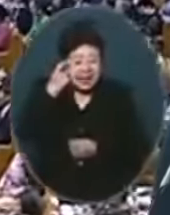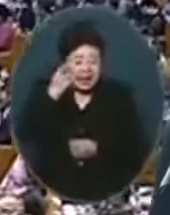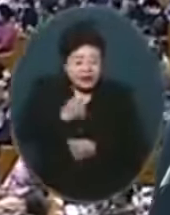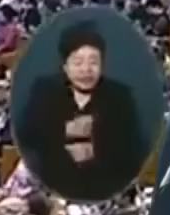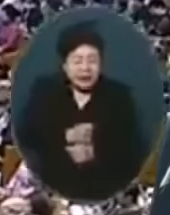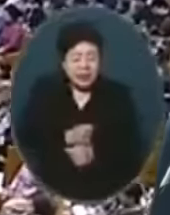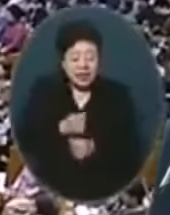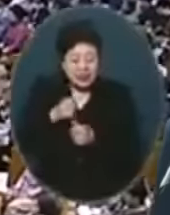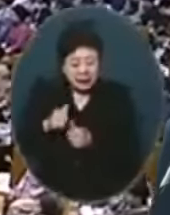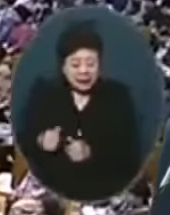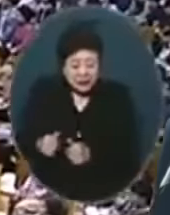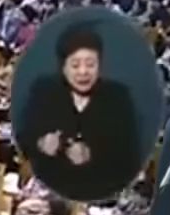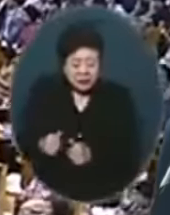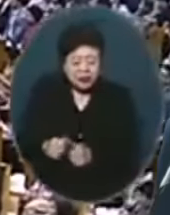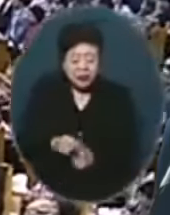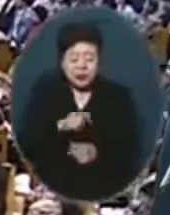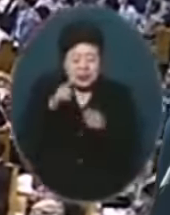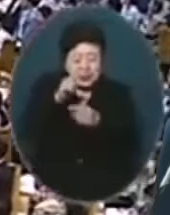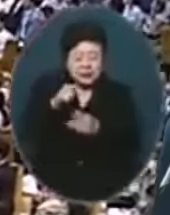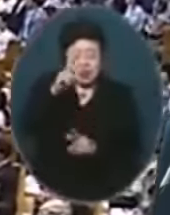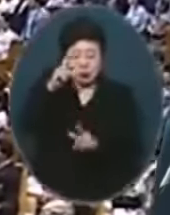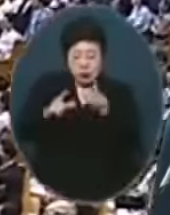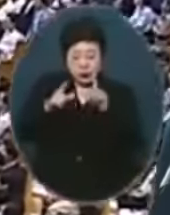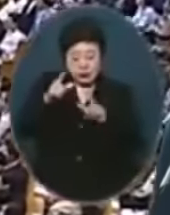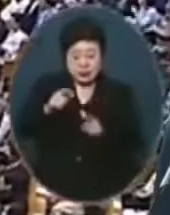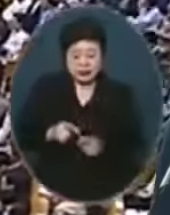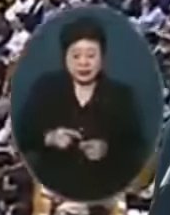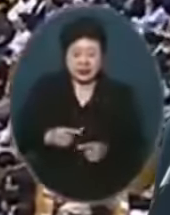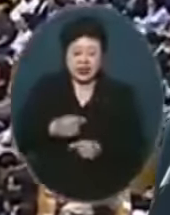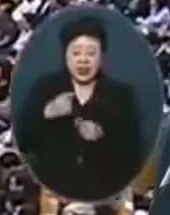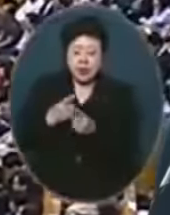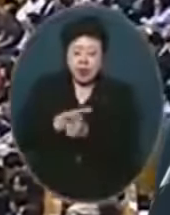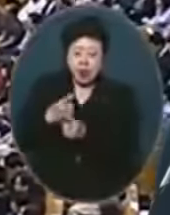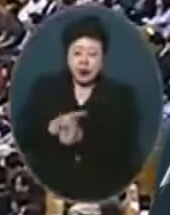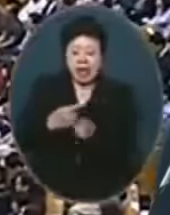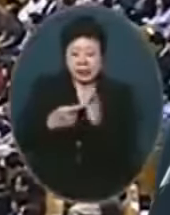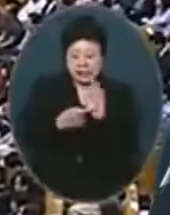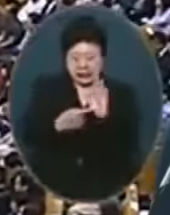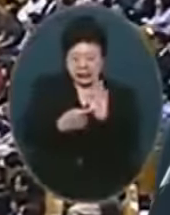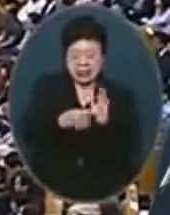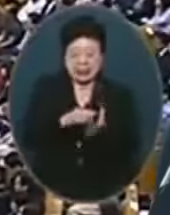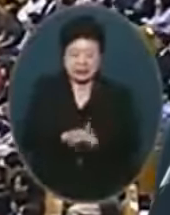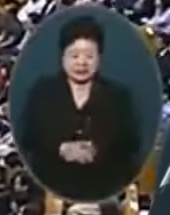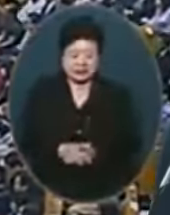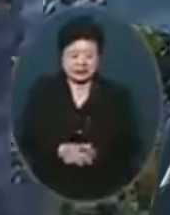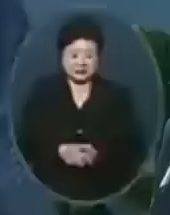어떻게 하는가에 따라서 우리 삶의 모습이 달라지는 것입니다.